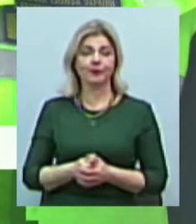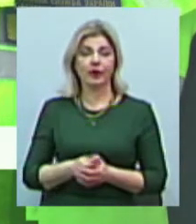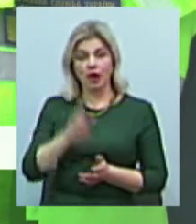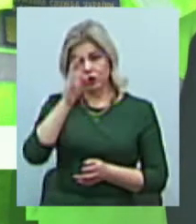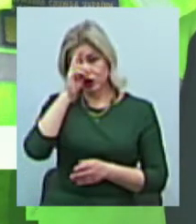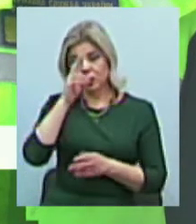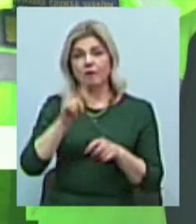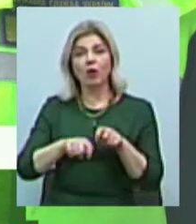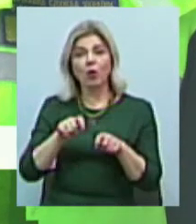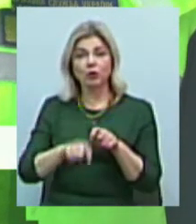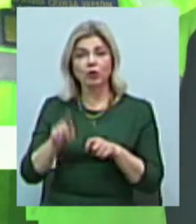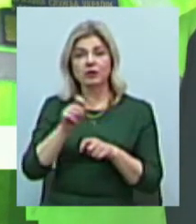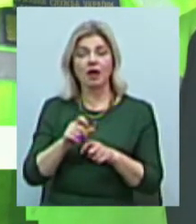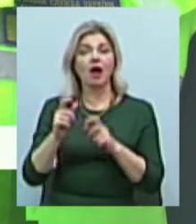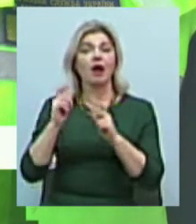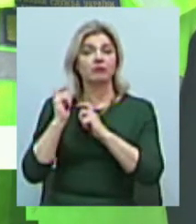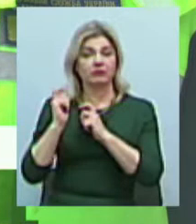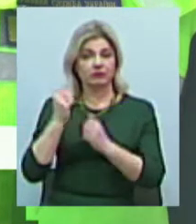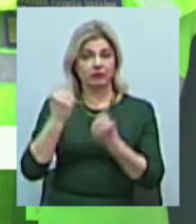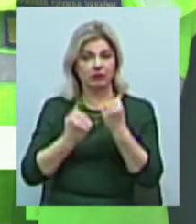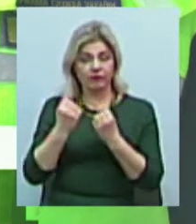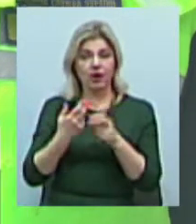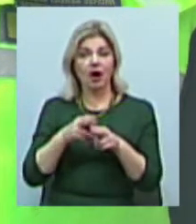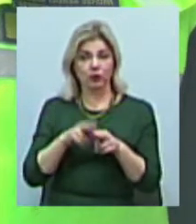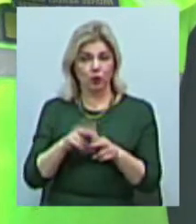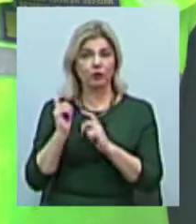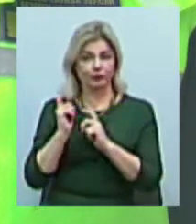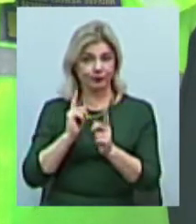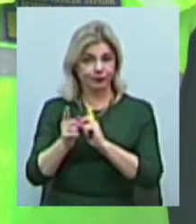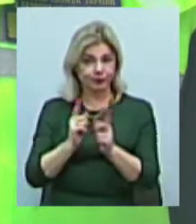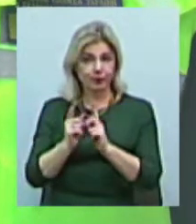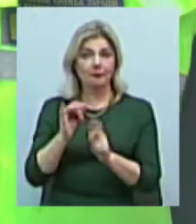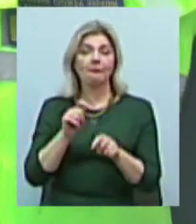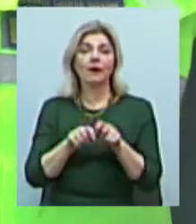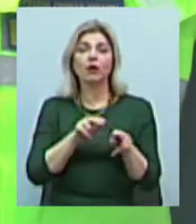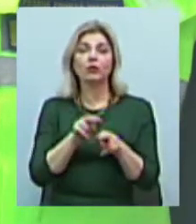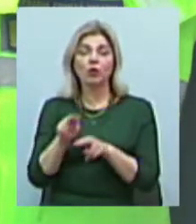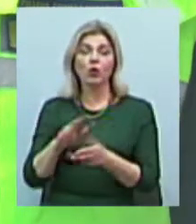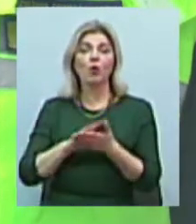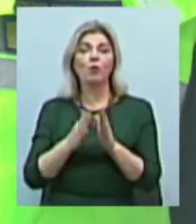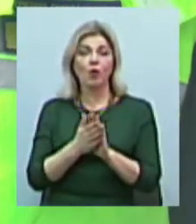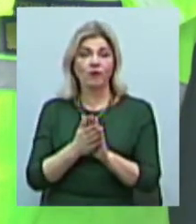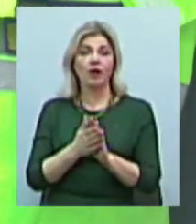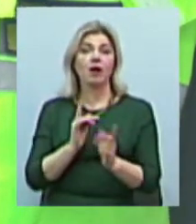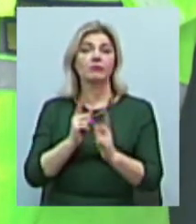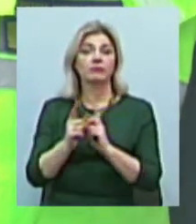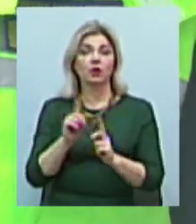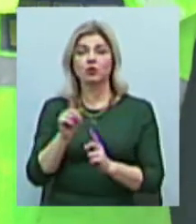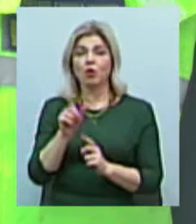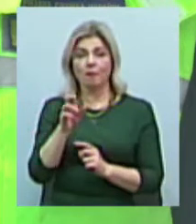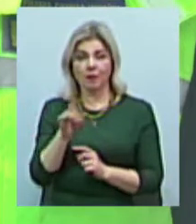за перевізниками, які здійснюють вантажні перевезення, і контролюємо умови перевезення, щоб перевізники